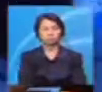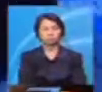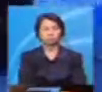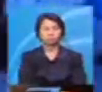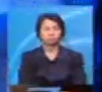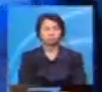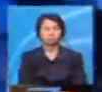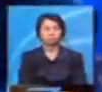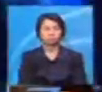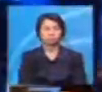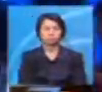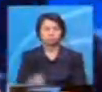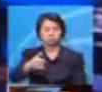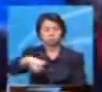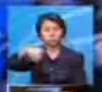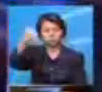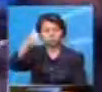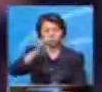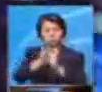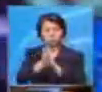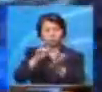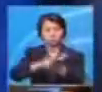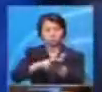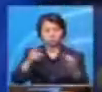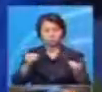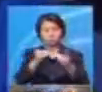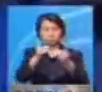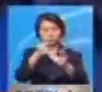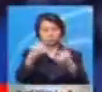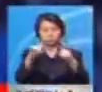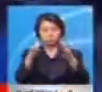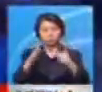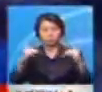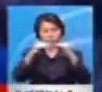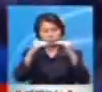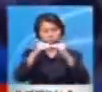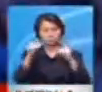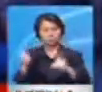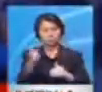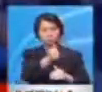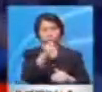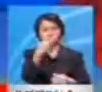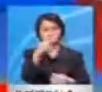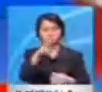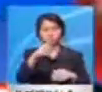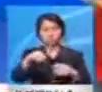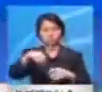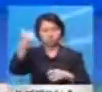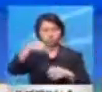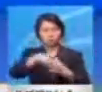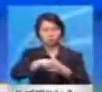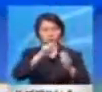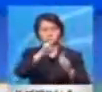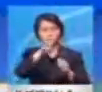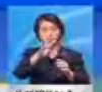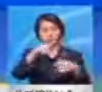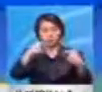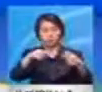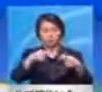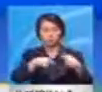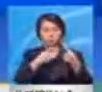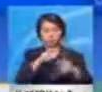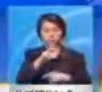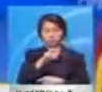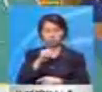minit kemenangan ini meletakkan rekod pertemuan kedua-dua pemain itu setara masing-masing 12 kemenangan dalam 24 perlawanan sejak